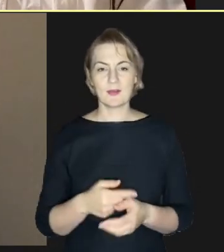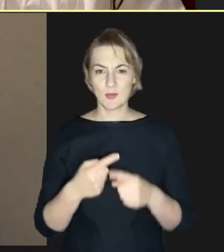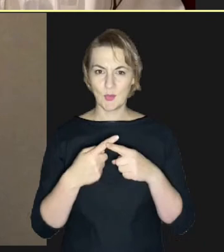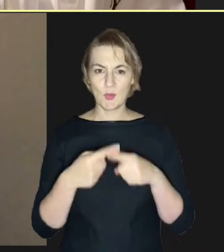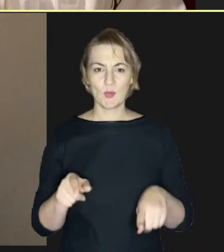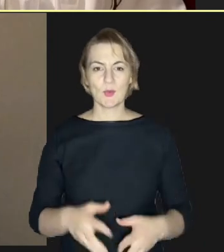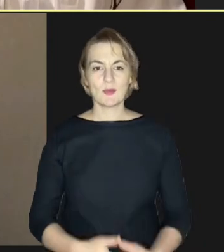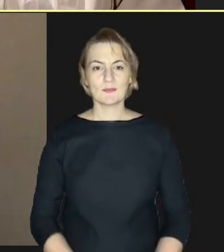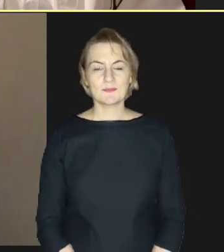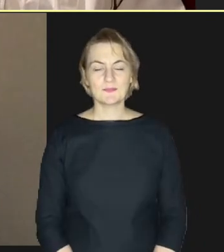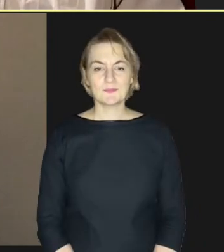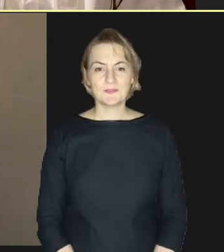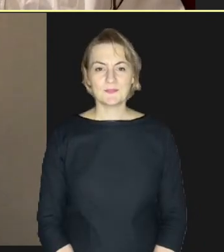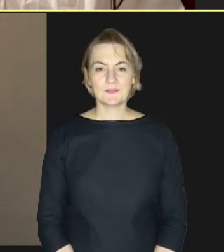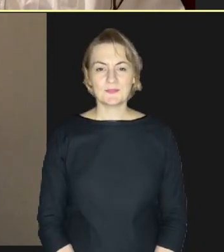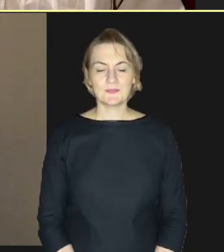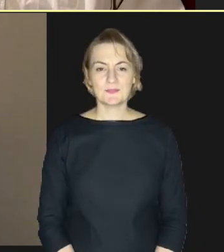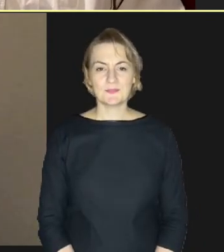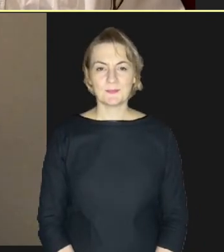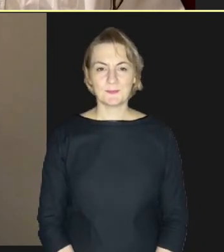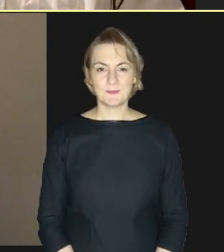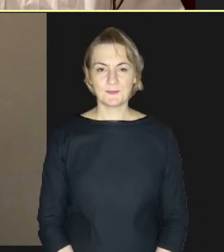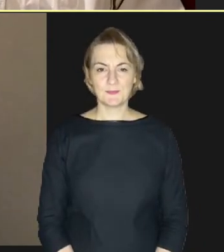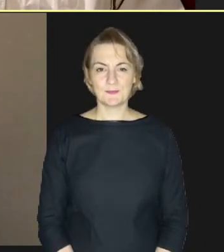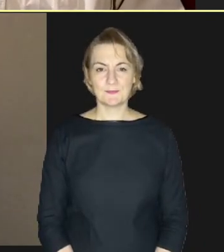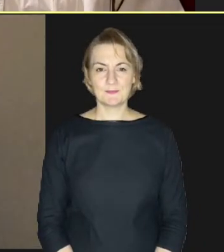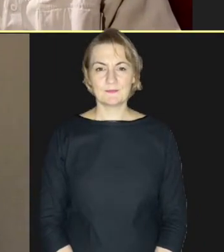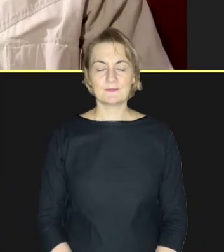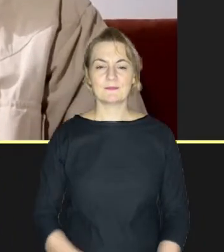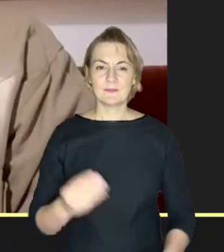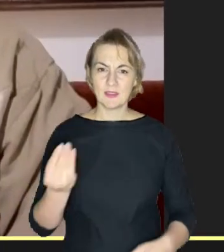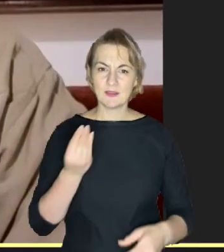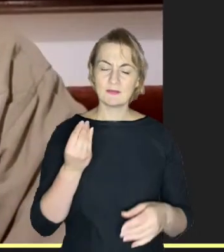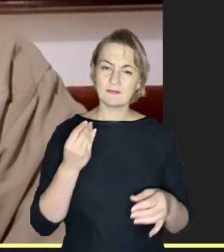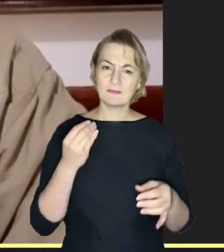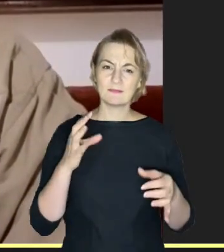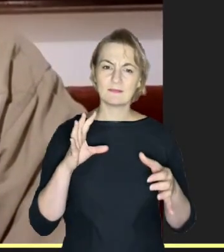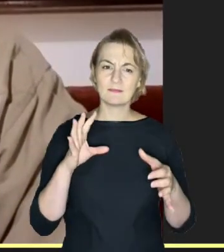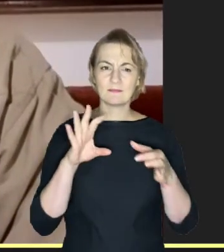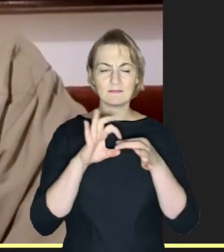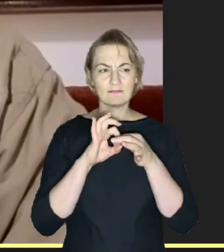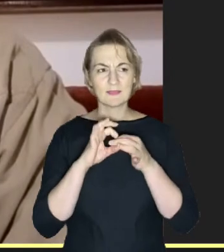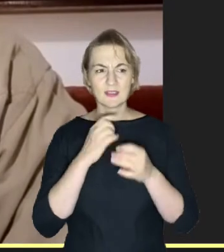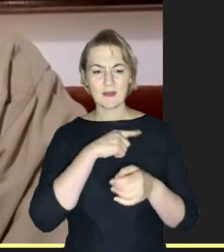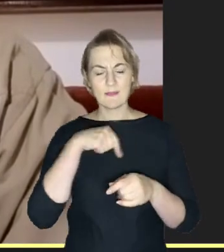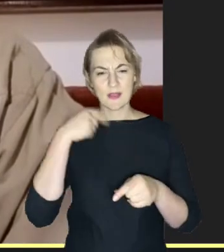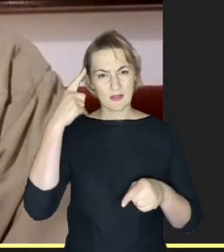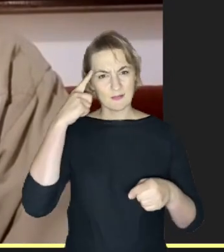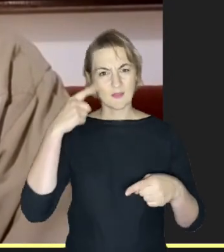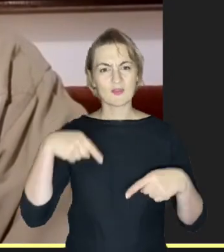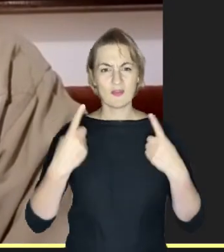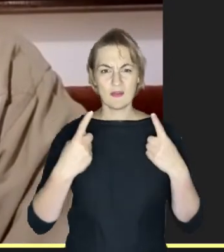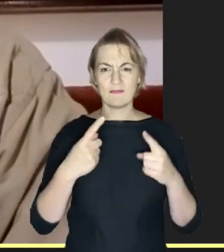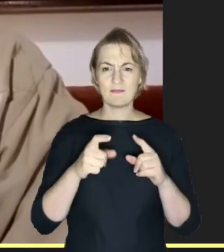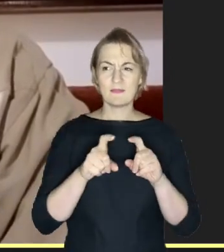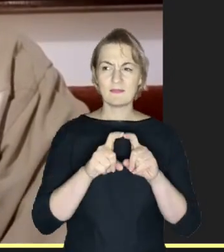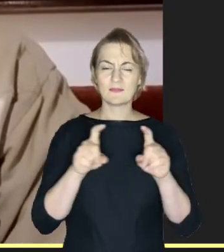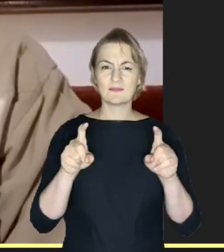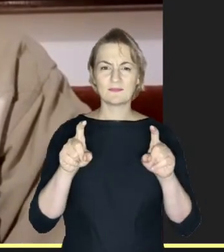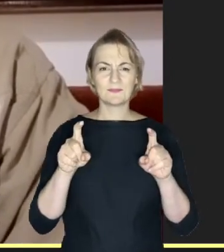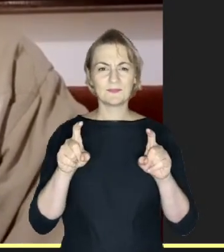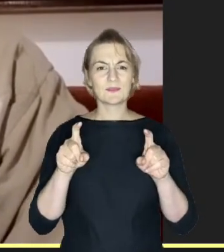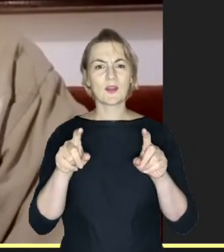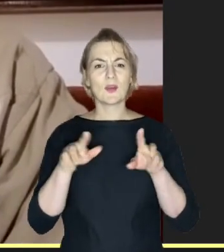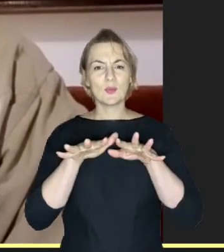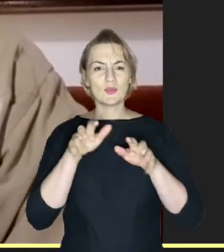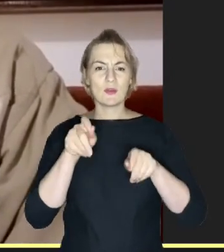formie. Ale jeszcze chcę właśnie nawiązać do tego, bo my jesteśmy w takim czasie, że my się przekonujemy. Teraz jest bardzo dużo badań też